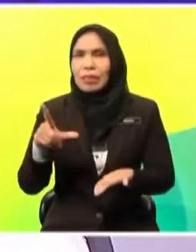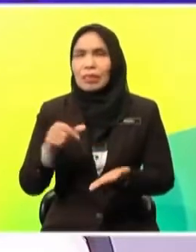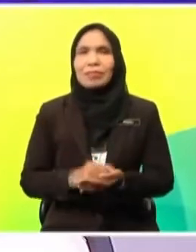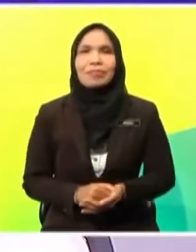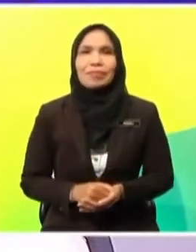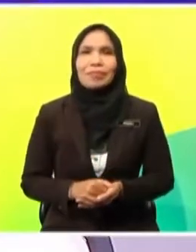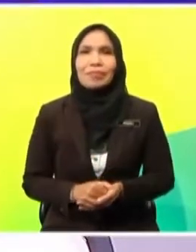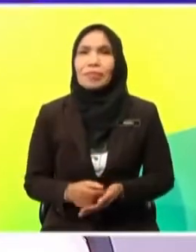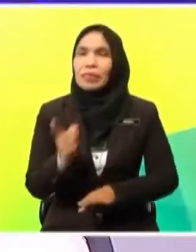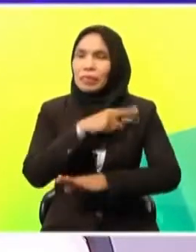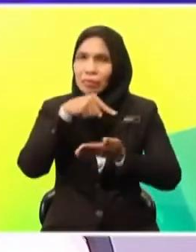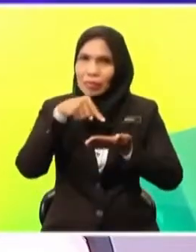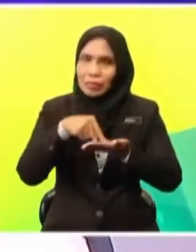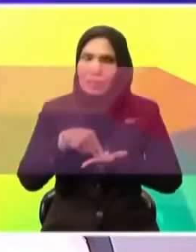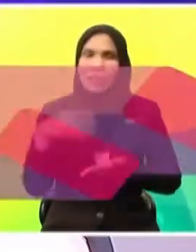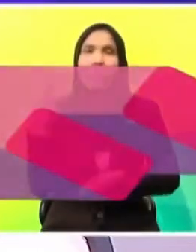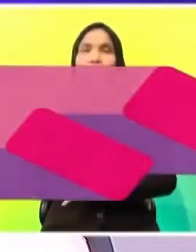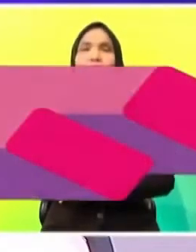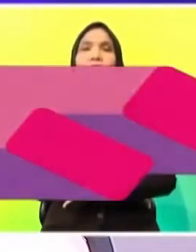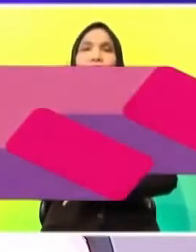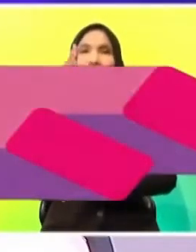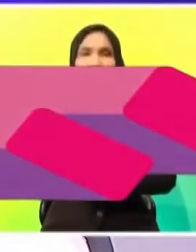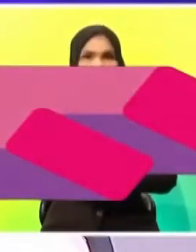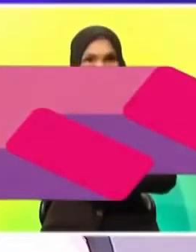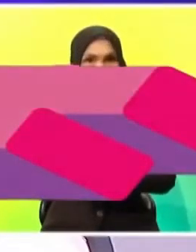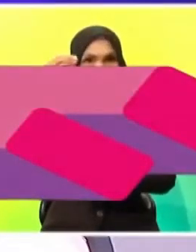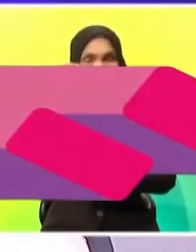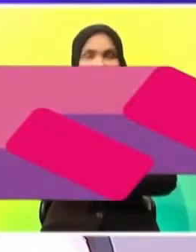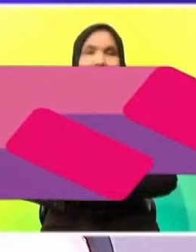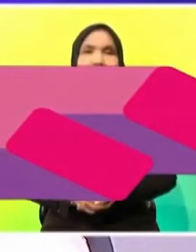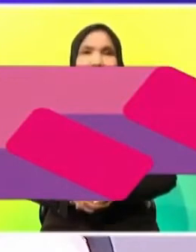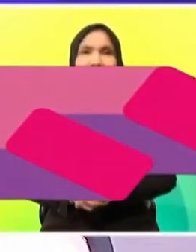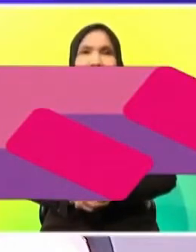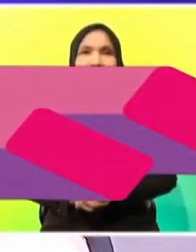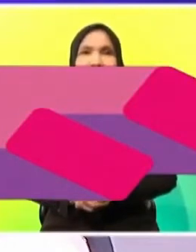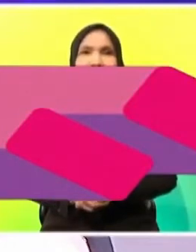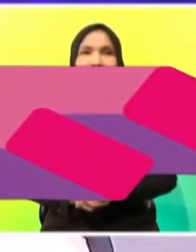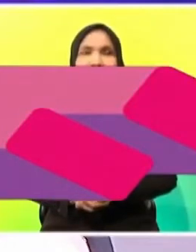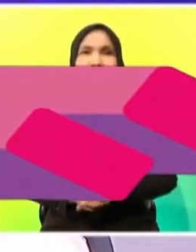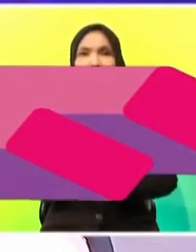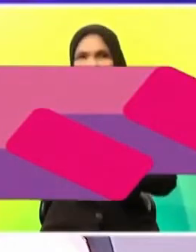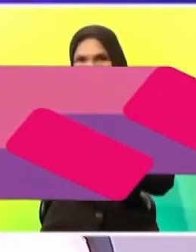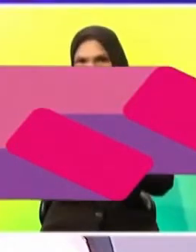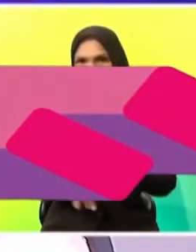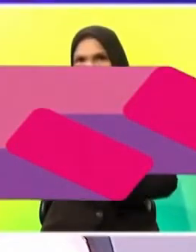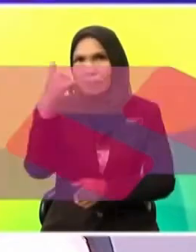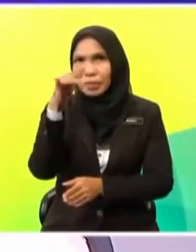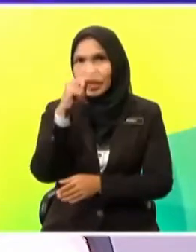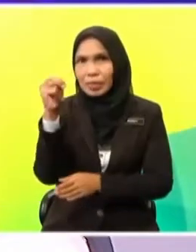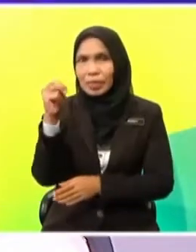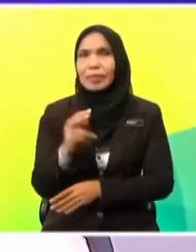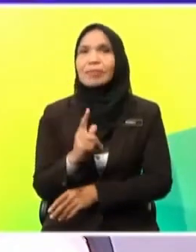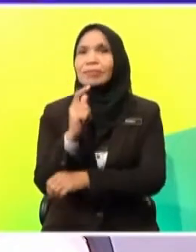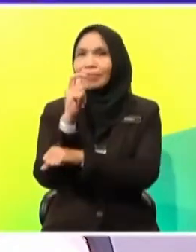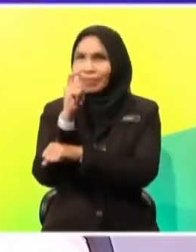padahal ini kita akan belajar satu topik yang sangat menarik Joe yaitu topik permainan tradisional